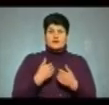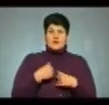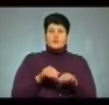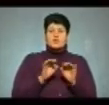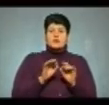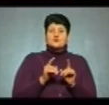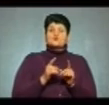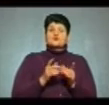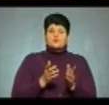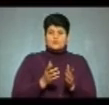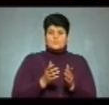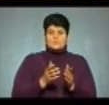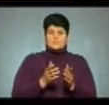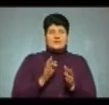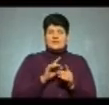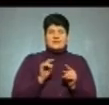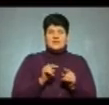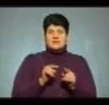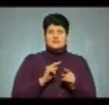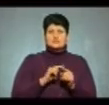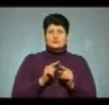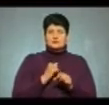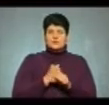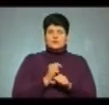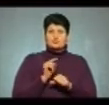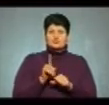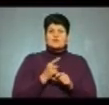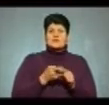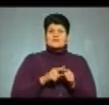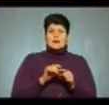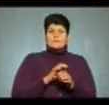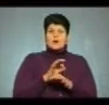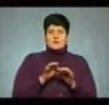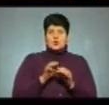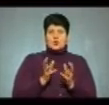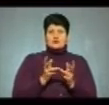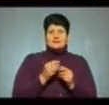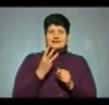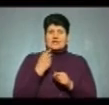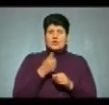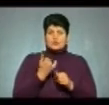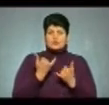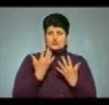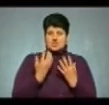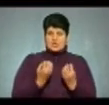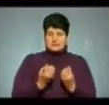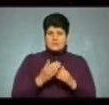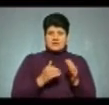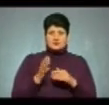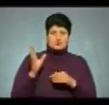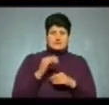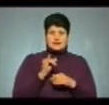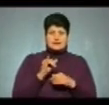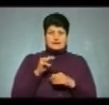поясню, чому воно не так швидко впроваджується. Тому що цей проєкт розрахований на 3 роки. На сьогоднішній день практично всі